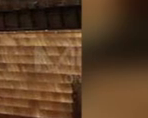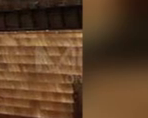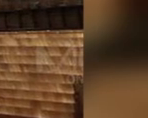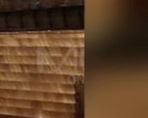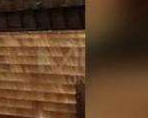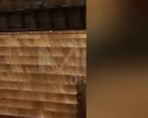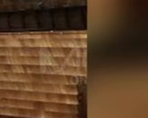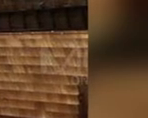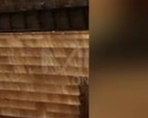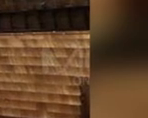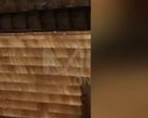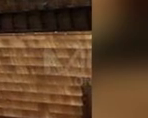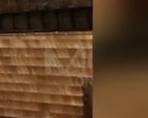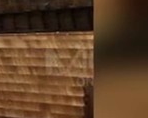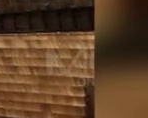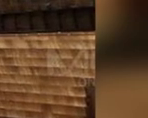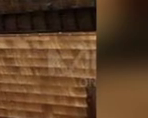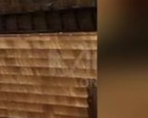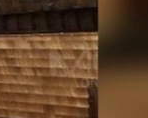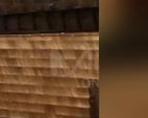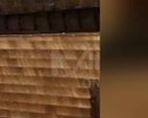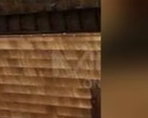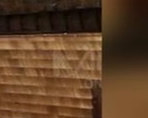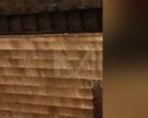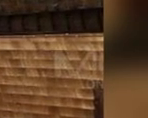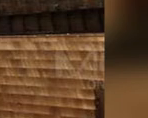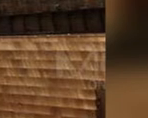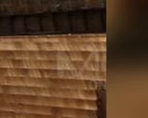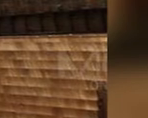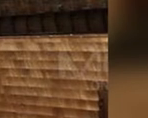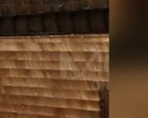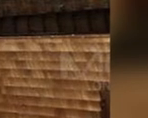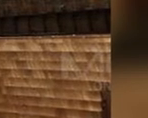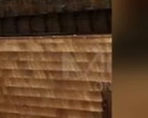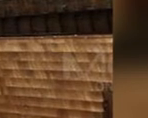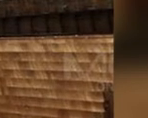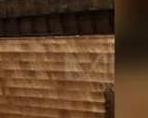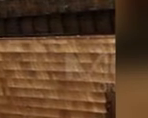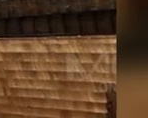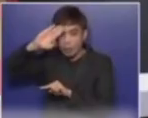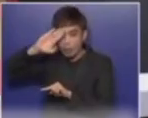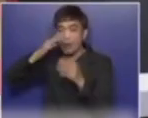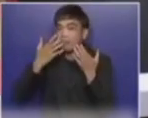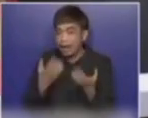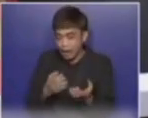และยืนยันว่าตั้งแต่มาใช้สถานที่ประชุมสภานี้ก็ไม่เคยเจอเหตุการณ์อะไรที่ลี้ลับ